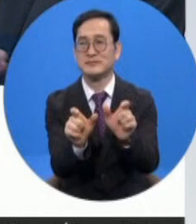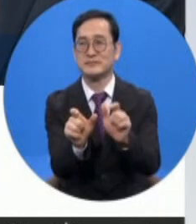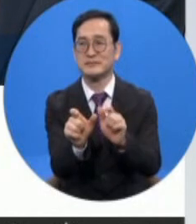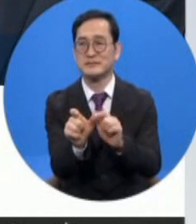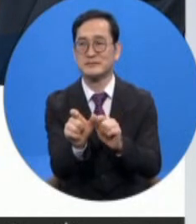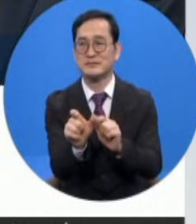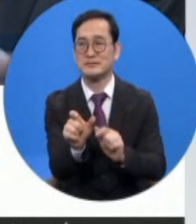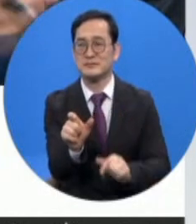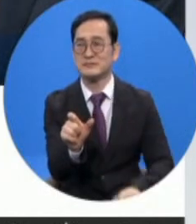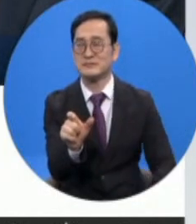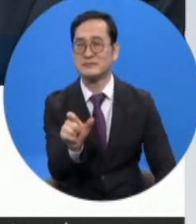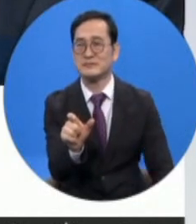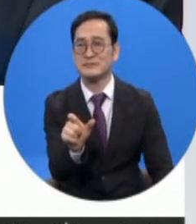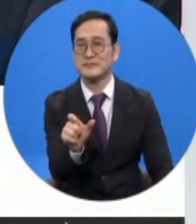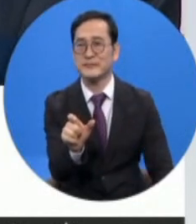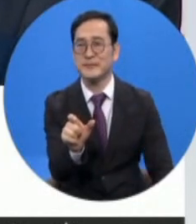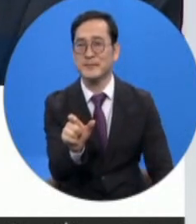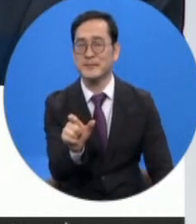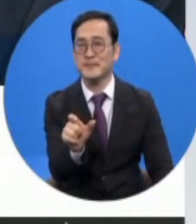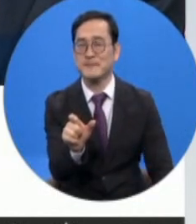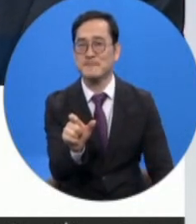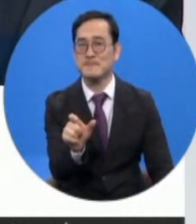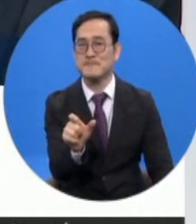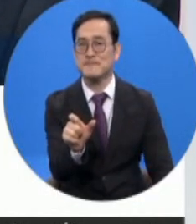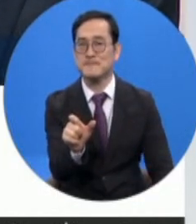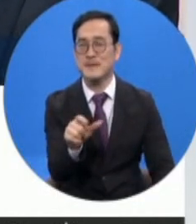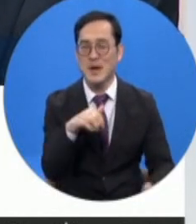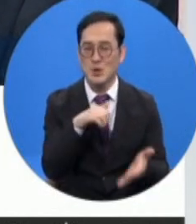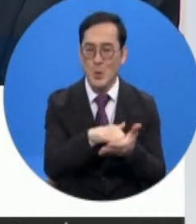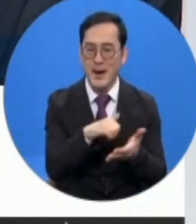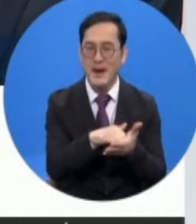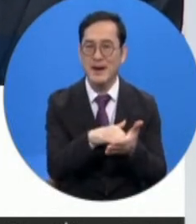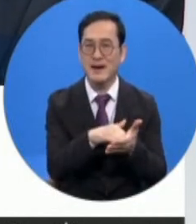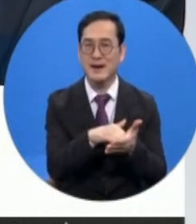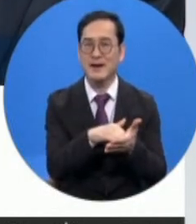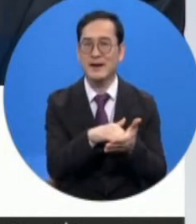굉장히 그 온라인 도박 사이트